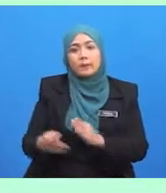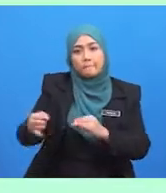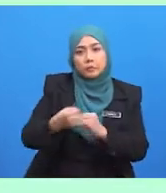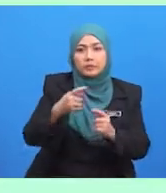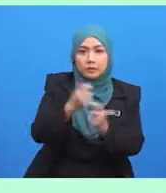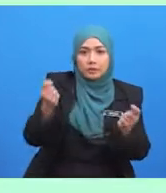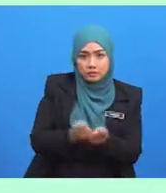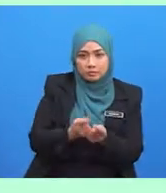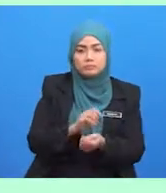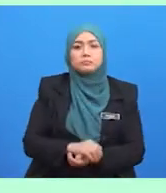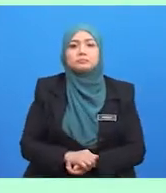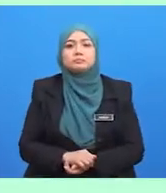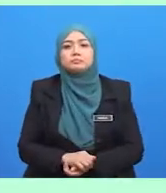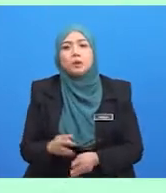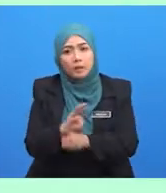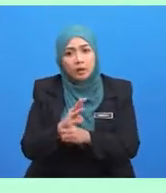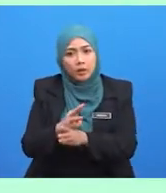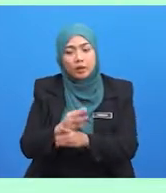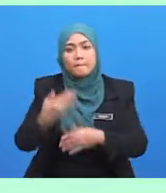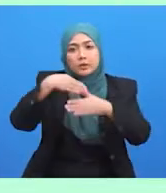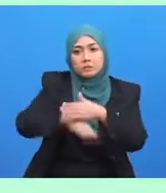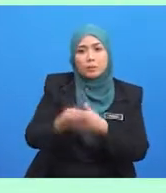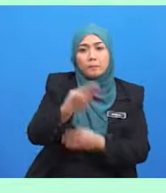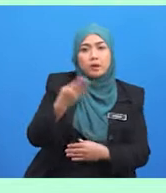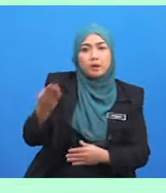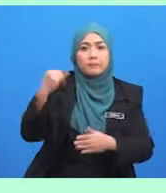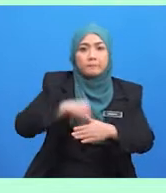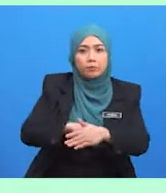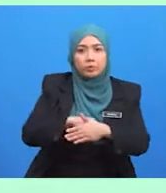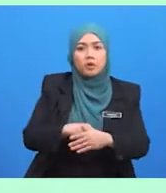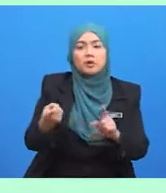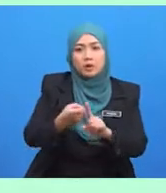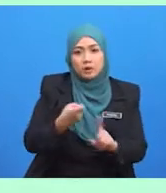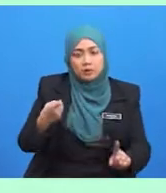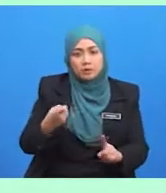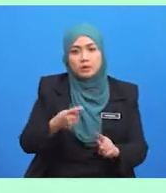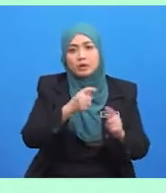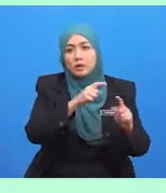Tujuan dasar ini adalah untuk mengawal kemasukan barang import dari negara tertentu.